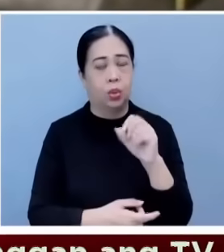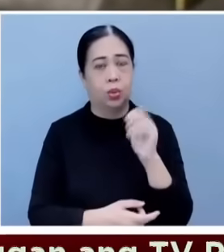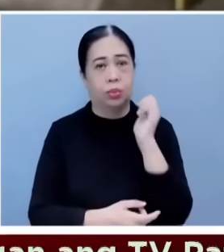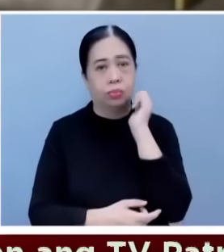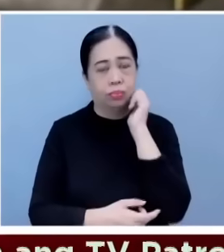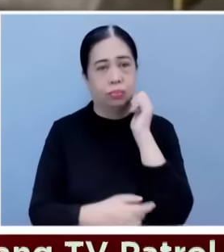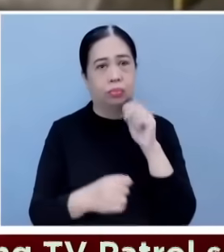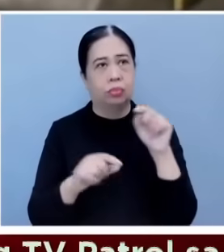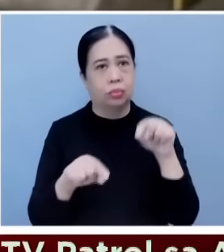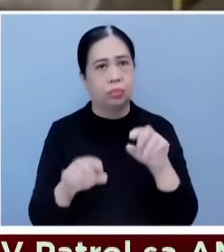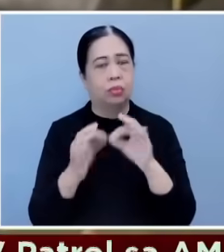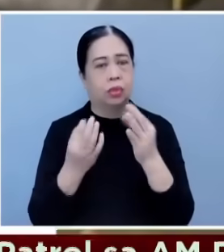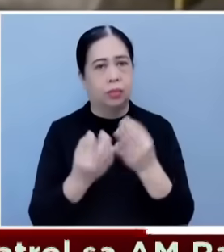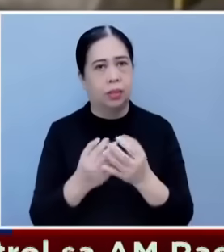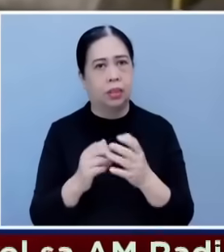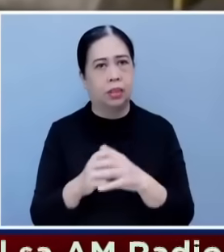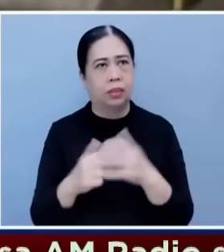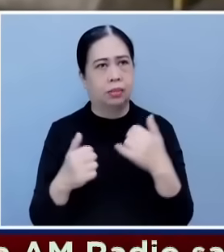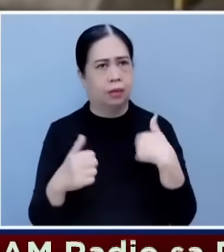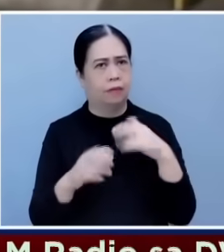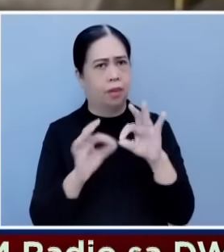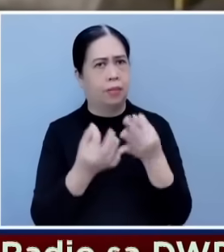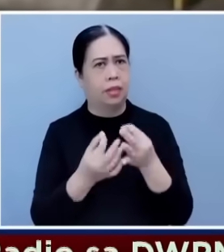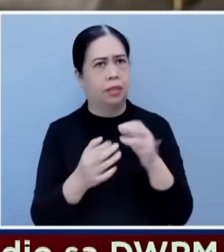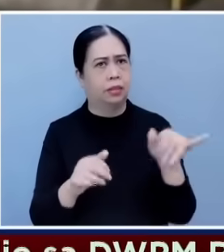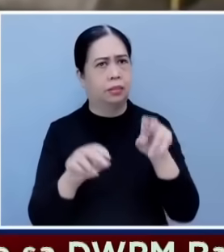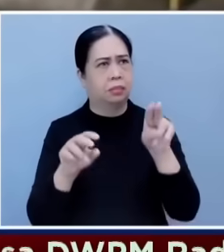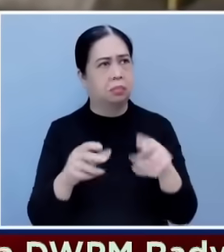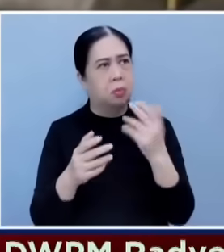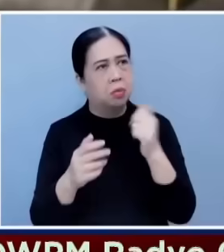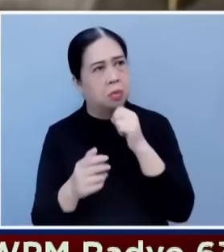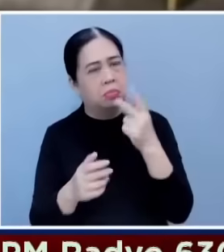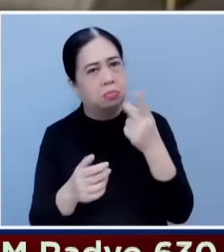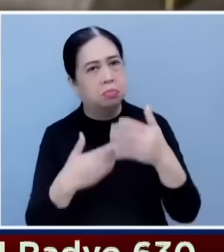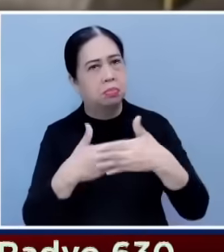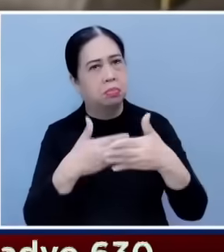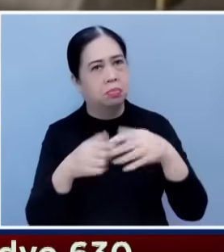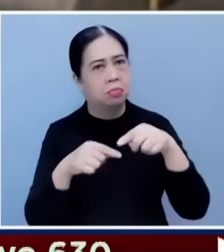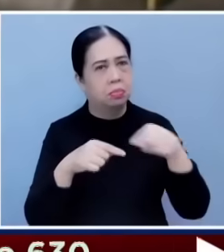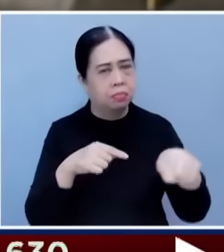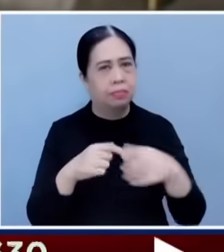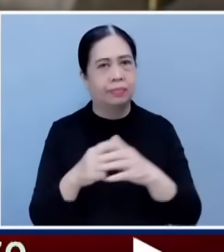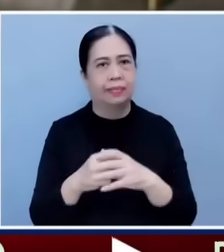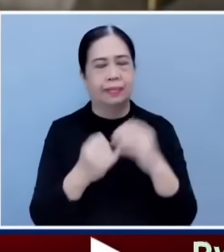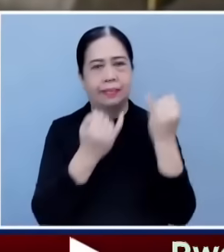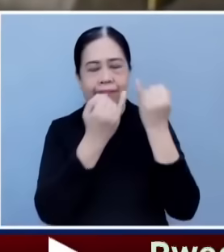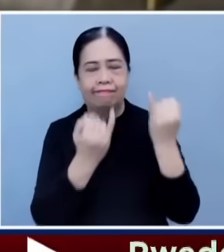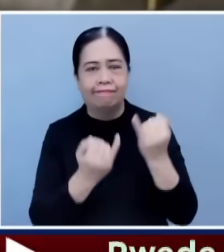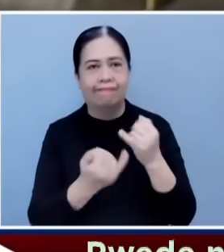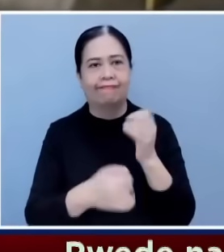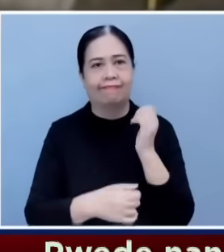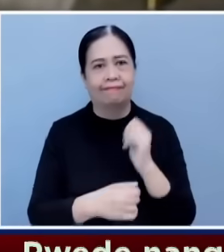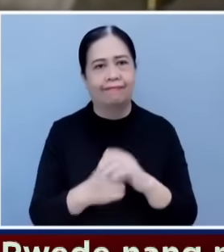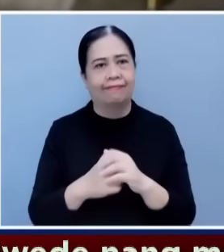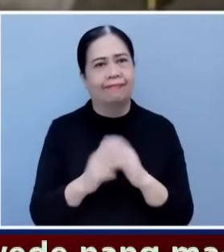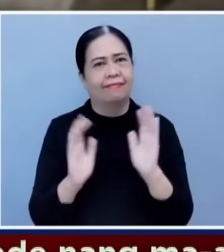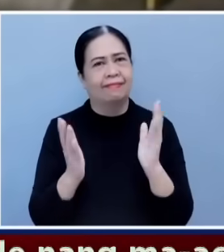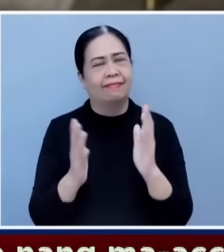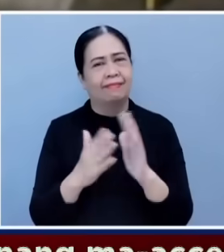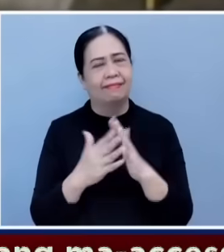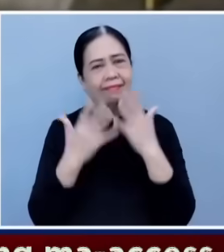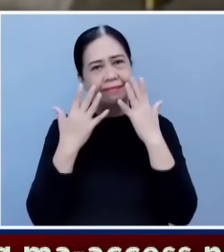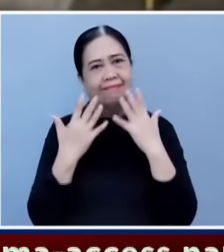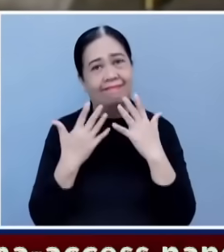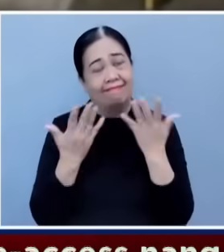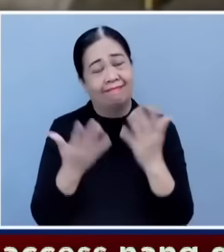dito rin yung family namin nakalibing, sabi ko baka pwede madayalaw, madaanan si na idol parang, kasi parang nakakasad rin, di